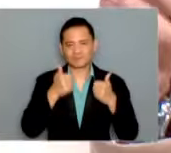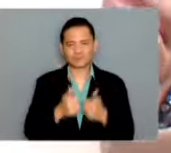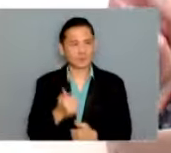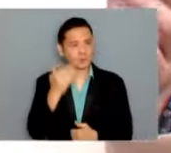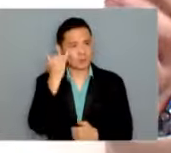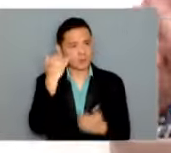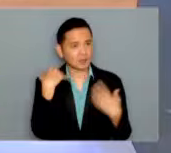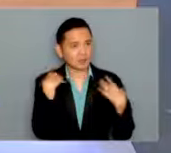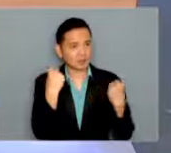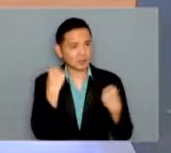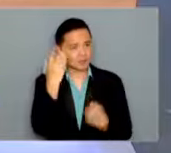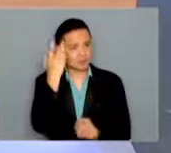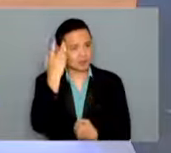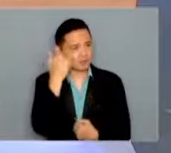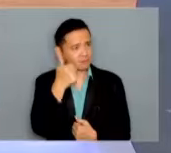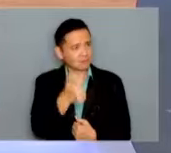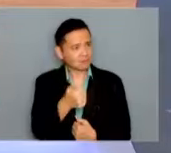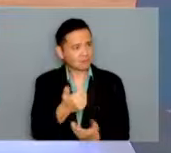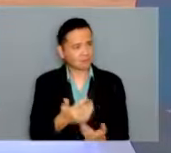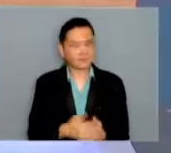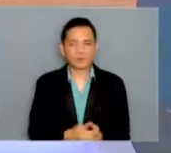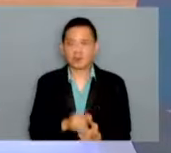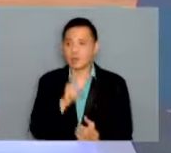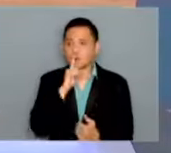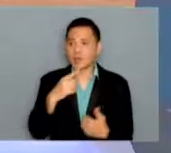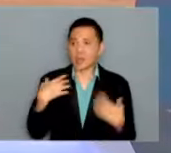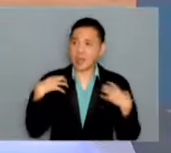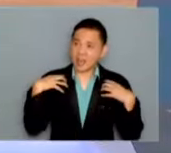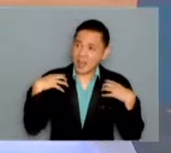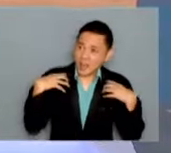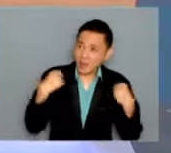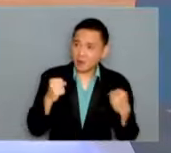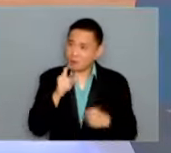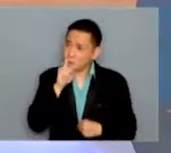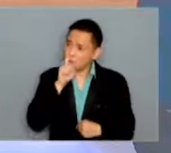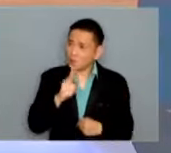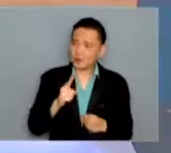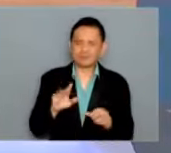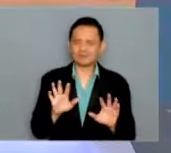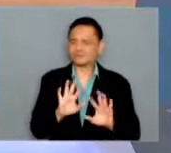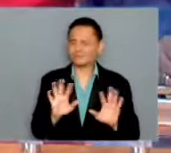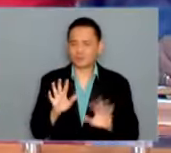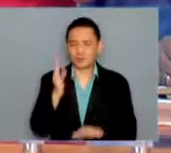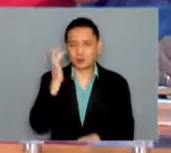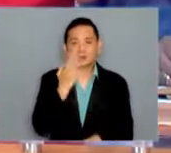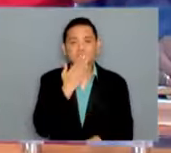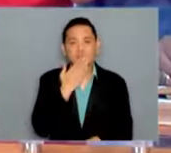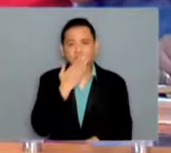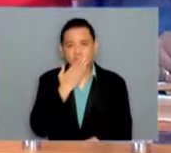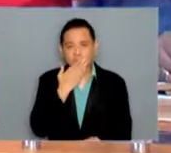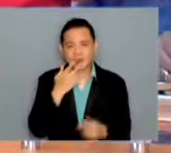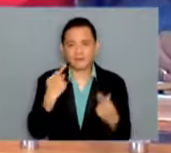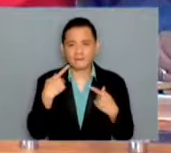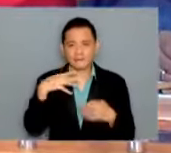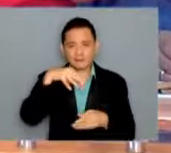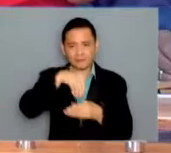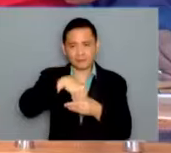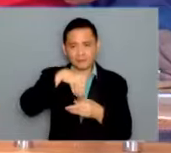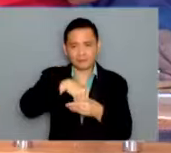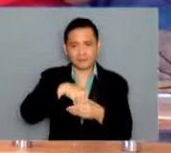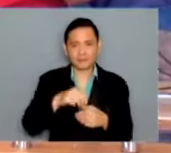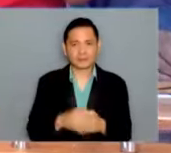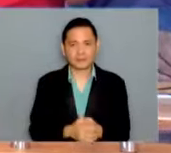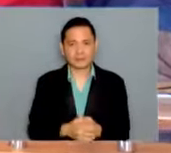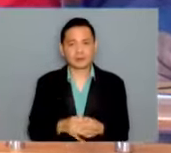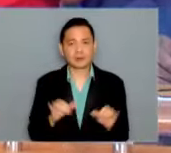well, well, hindi naman siya totally super healthy to begin with. Pero kasi nga dahil nga sa sobrang taas din ng ating heat index